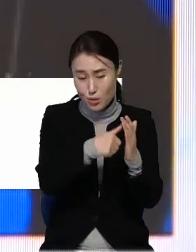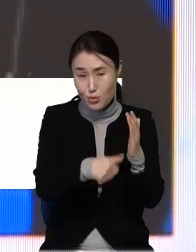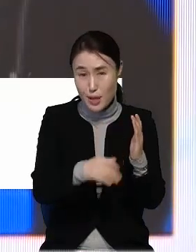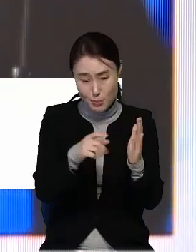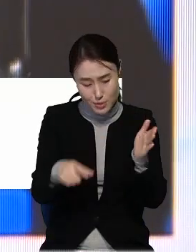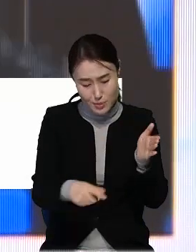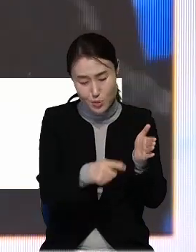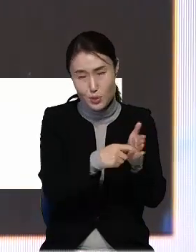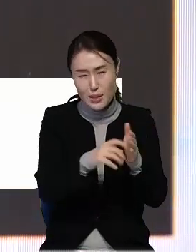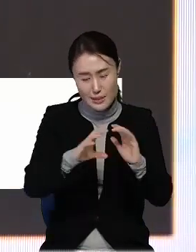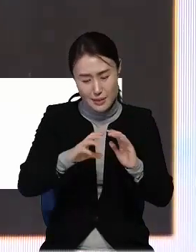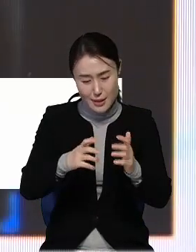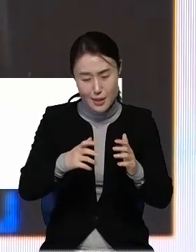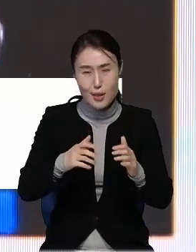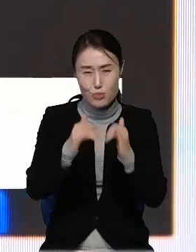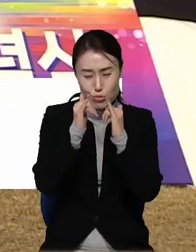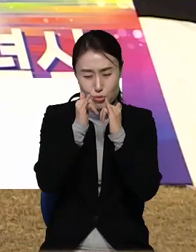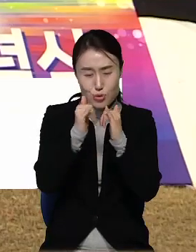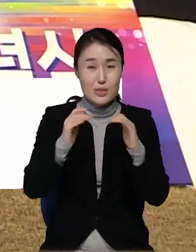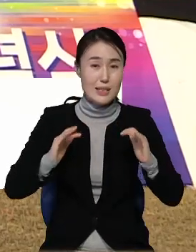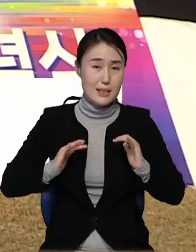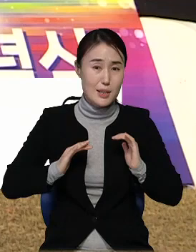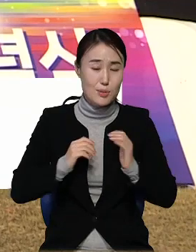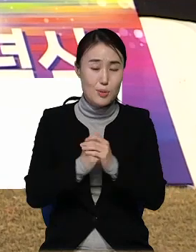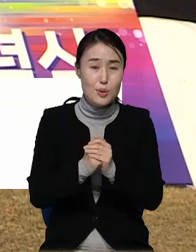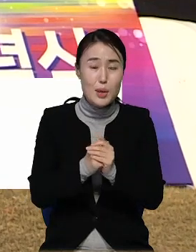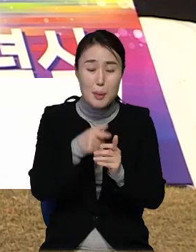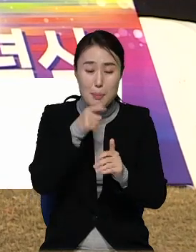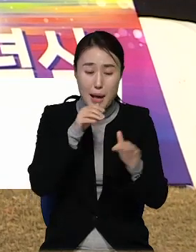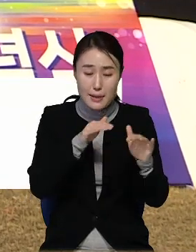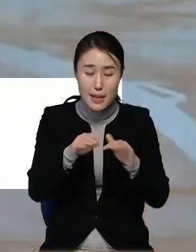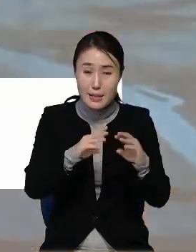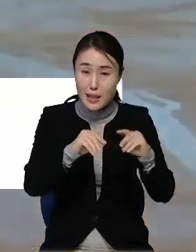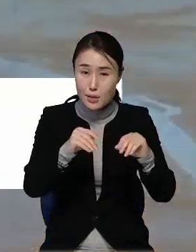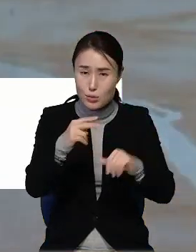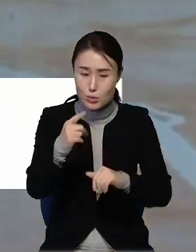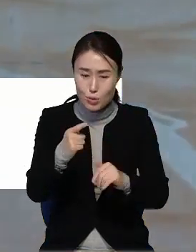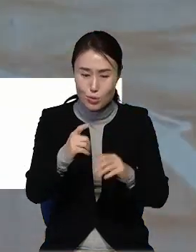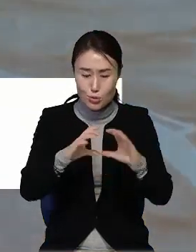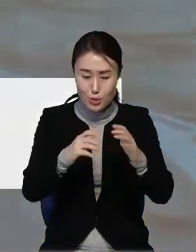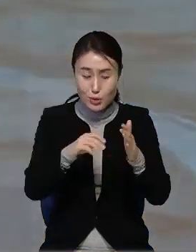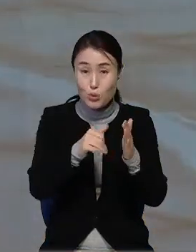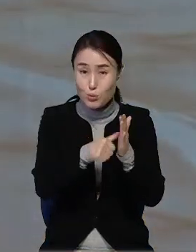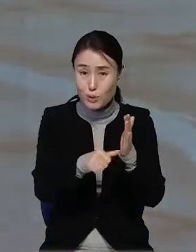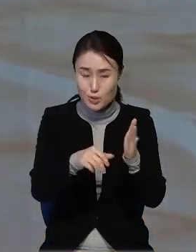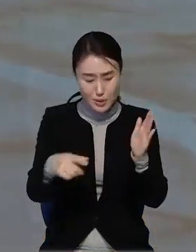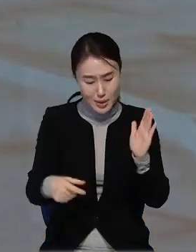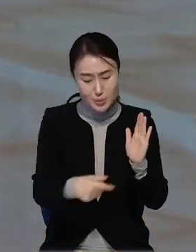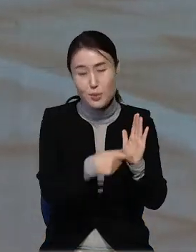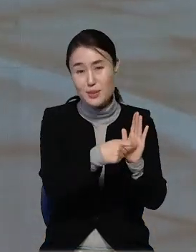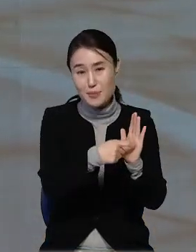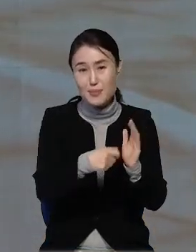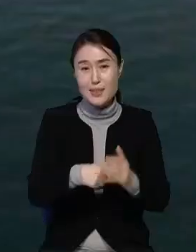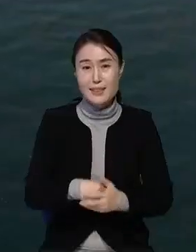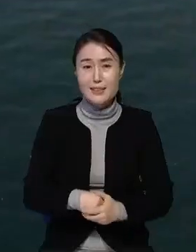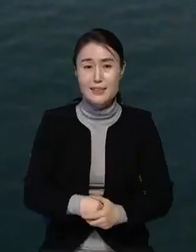전 세계의 우수성을 뽐냈고 갯벌도 유네스코 자연유산에 당당히 이름을 올렸습니다.